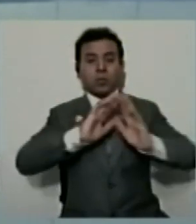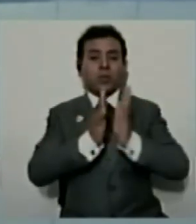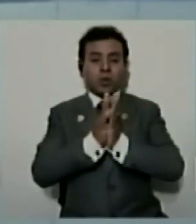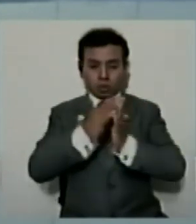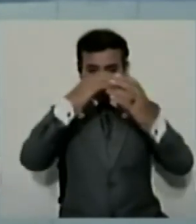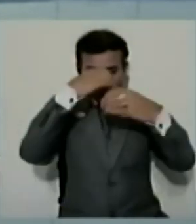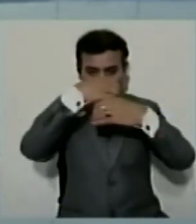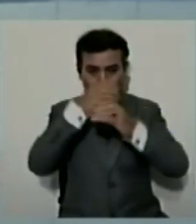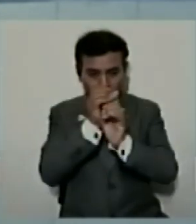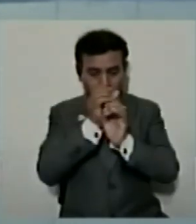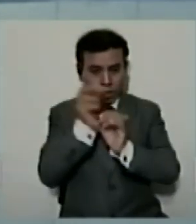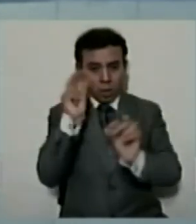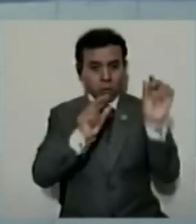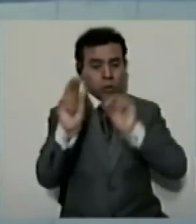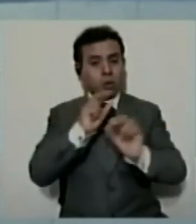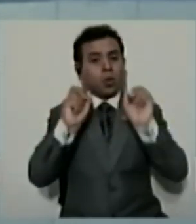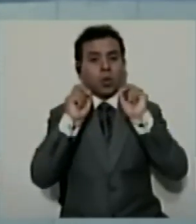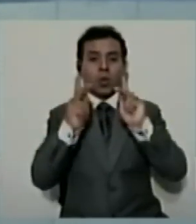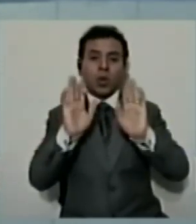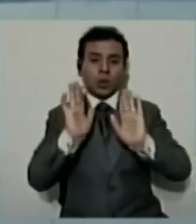এ পর্যন্ত আমরা নমুনা পরীক্ষা করেছি